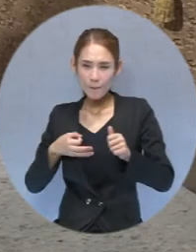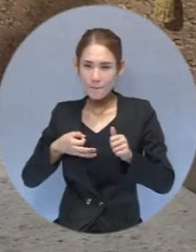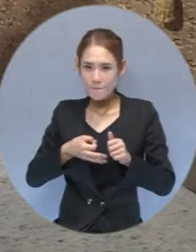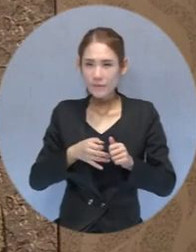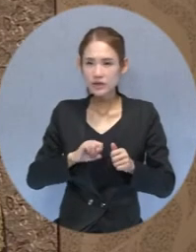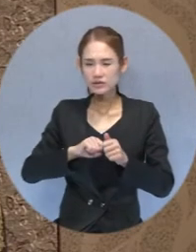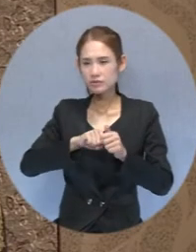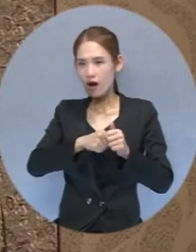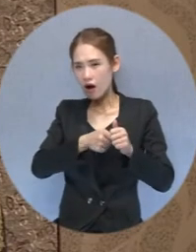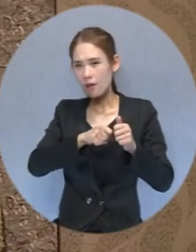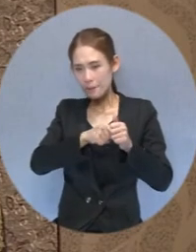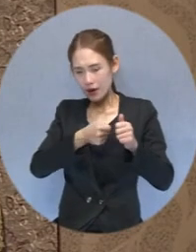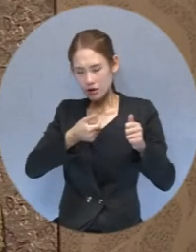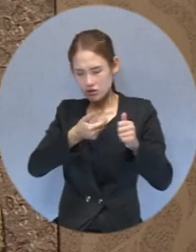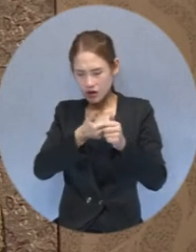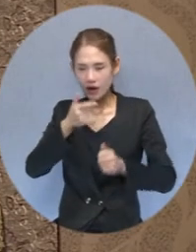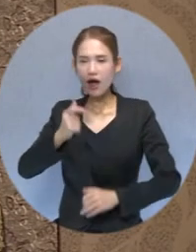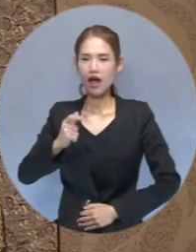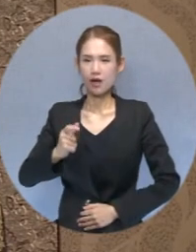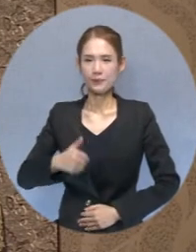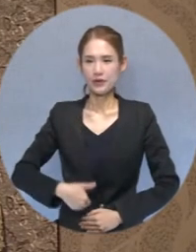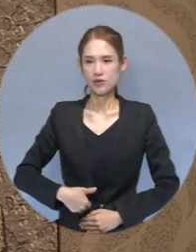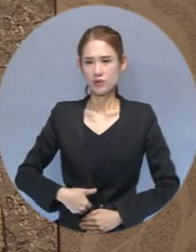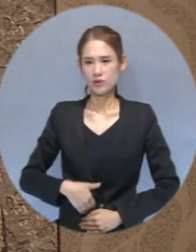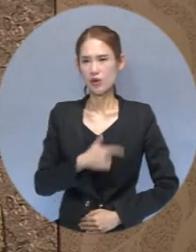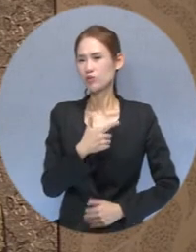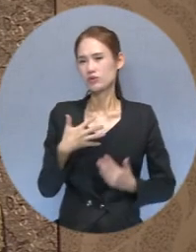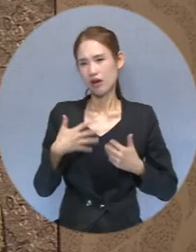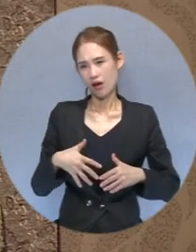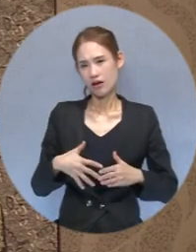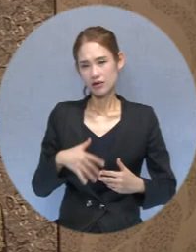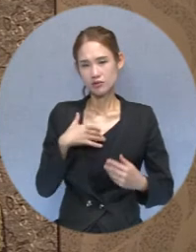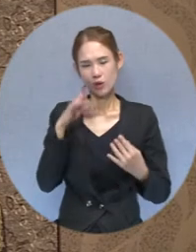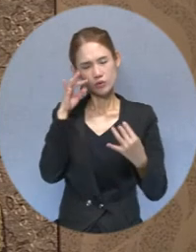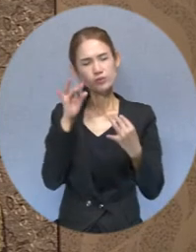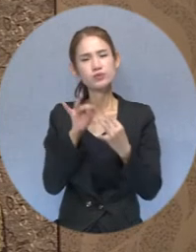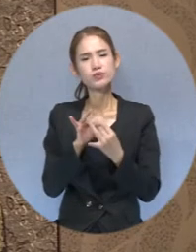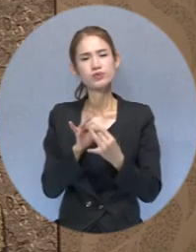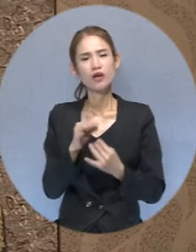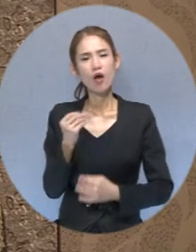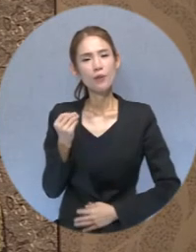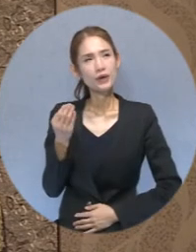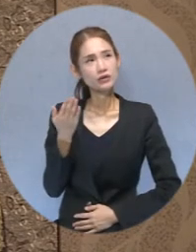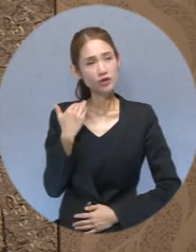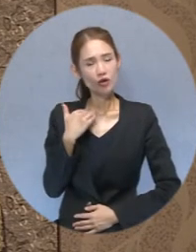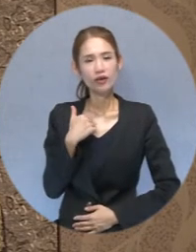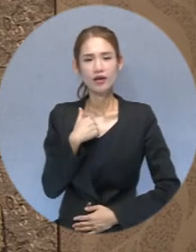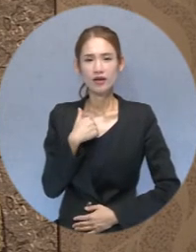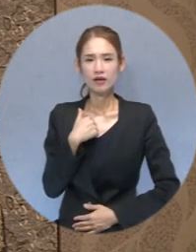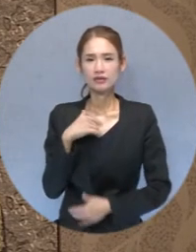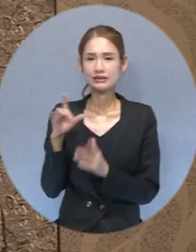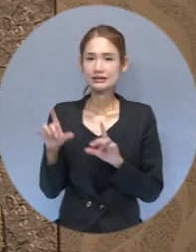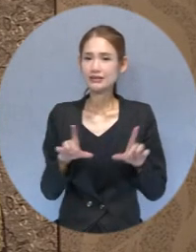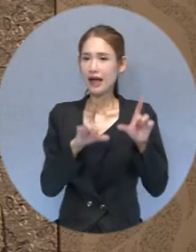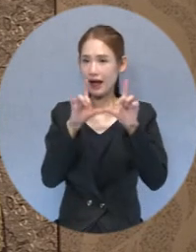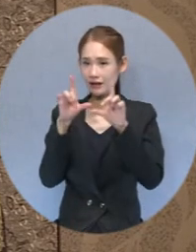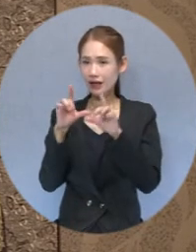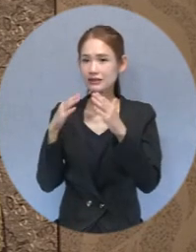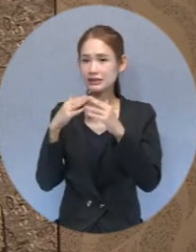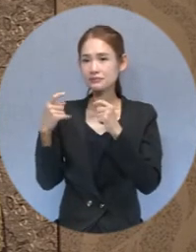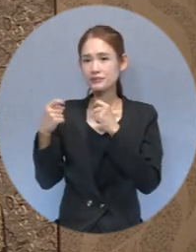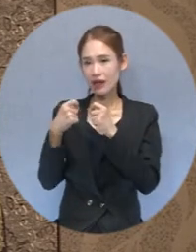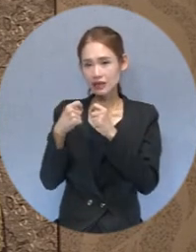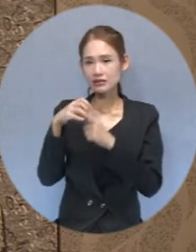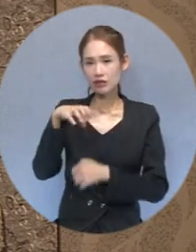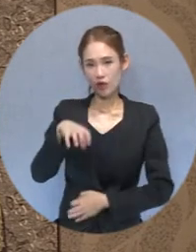합니다. 네. 너무 처벌이 약해요. 맞습니다. 저도 동의하는 바입니다. 얼마 전에 제가 사는 가까운 집 앞에서